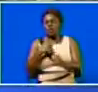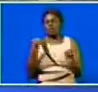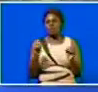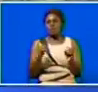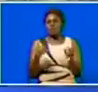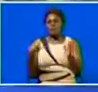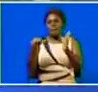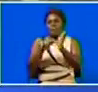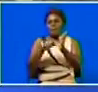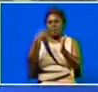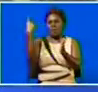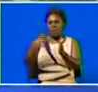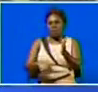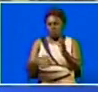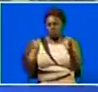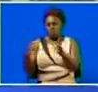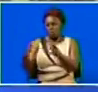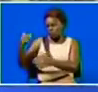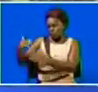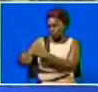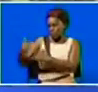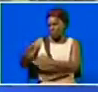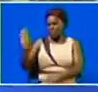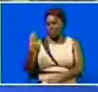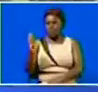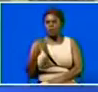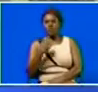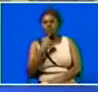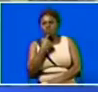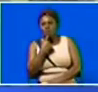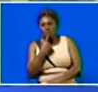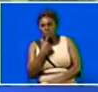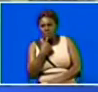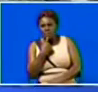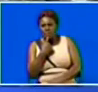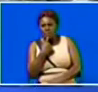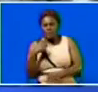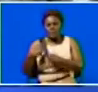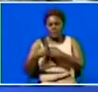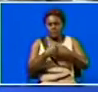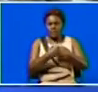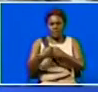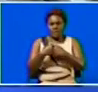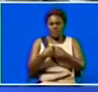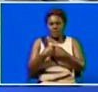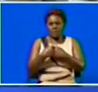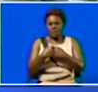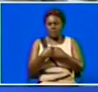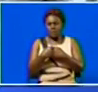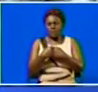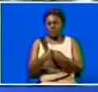Uhasama unaoendelea kuwepo baina ya jamii jirani za Baringo na Turkana unatoa changamoto kwa Wizara ya Usalama wa